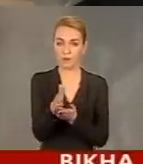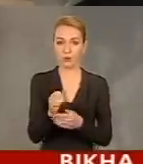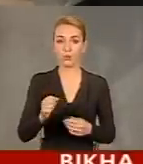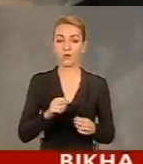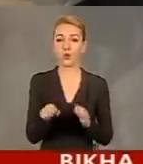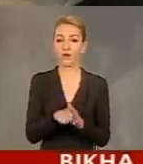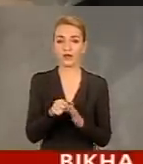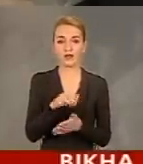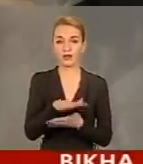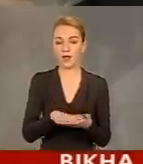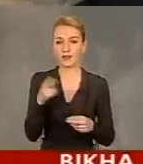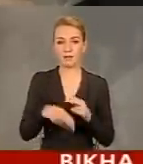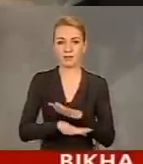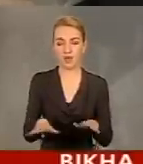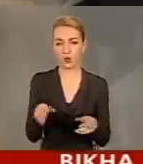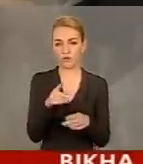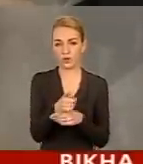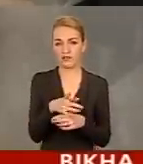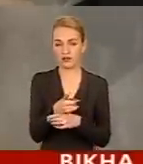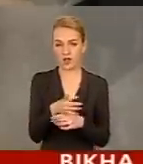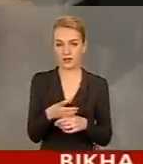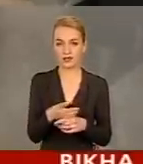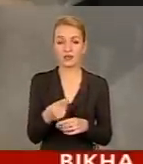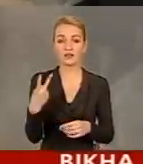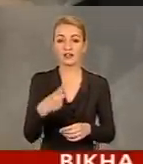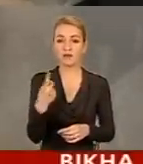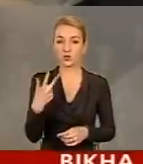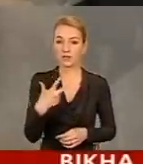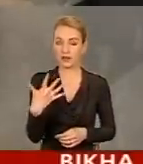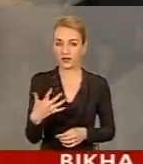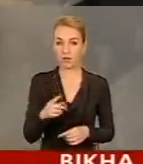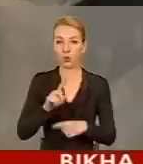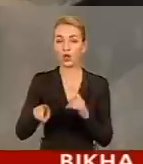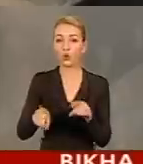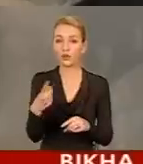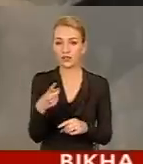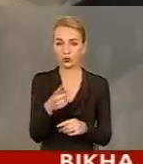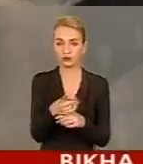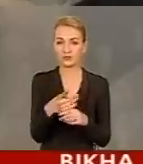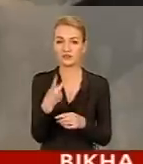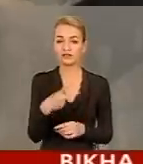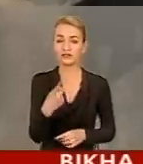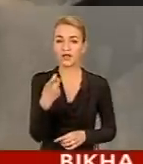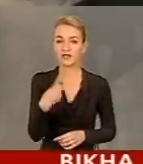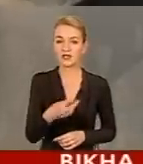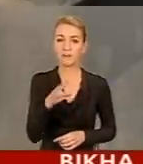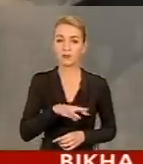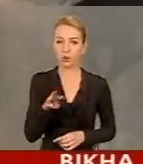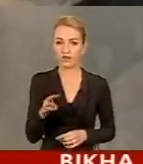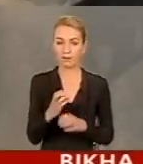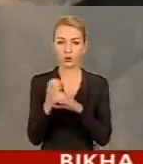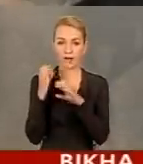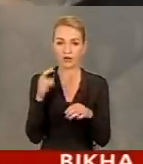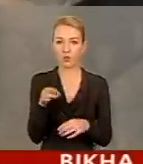бойовики і надалі не припиняють вогневий натиск. Так, з 21.35 і понад годину ворог бив зі 120-мм мінометів